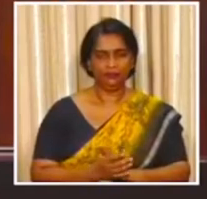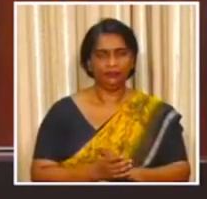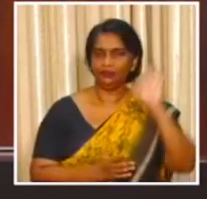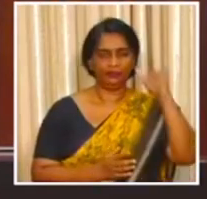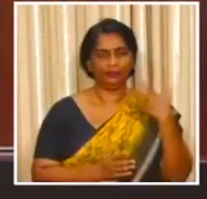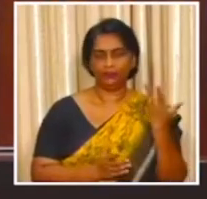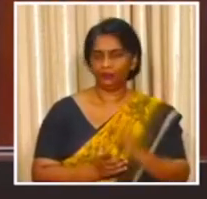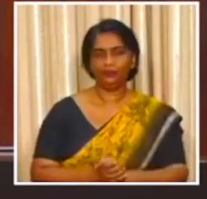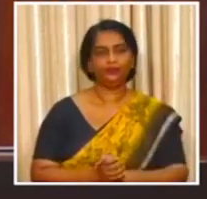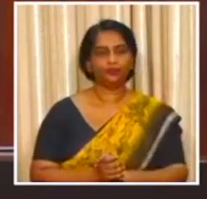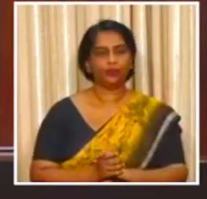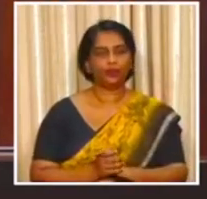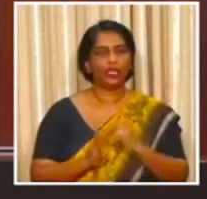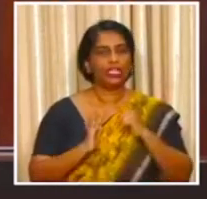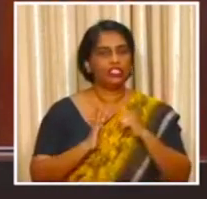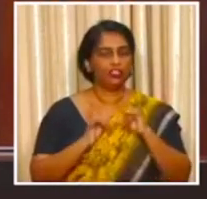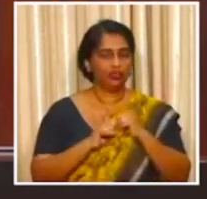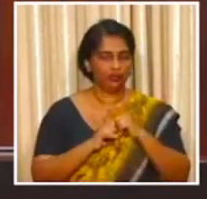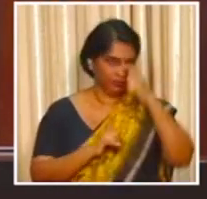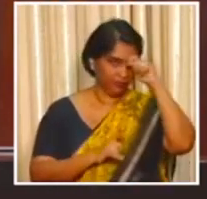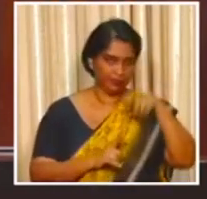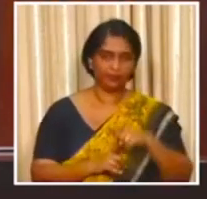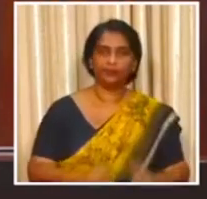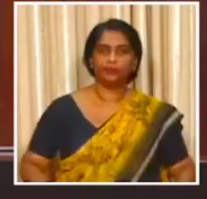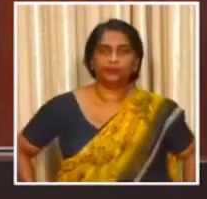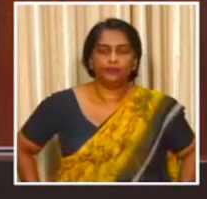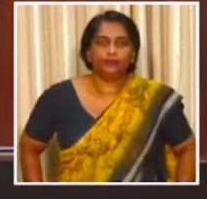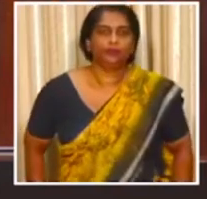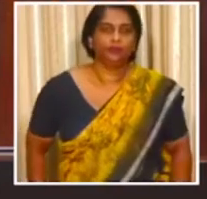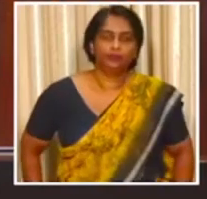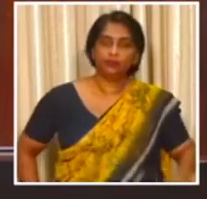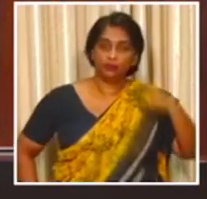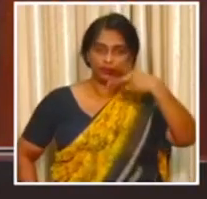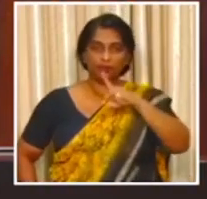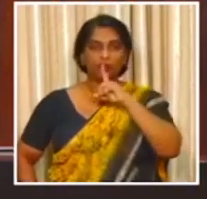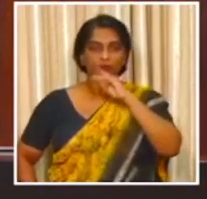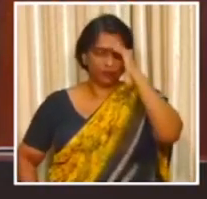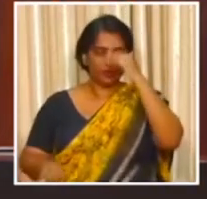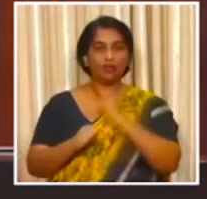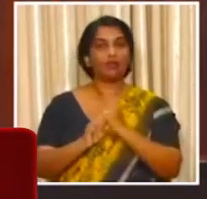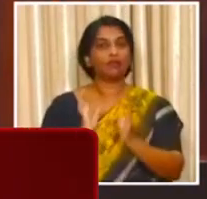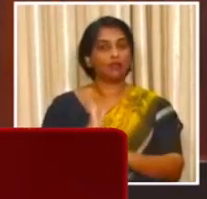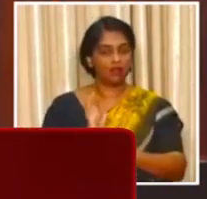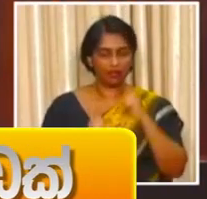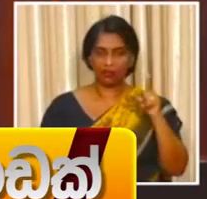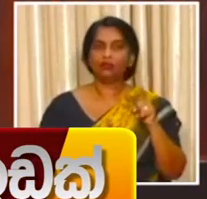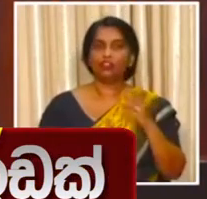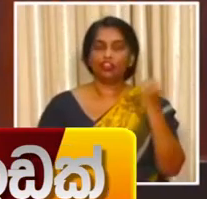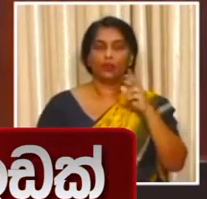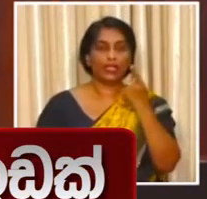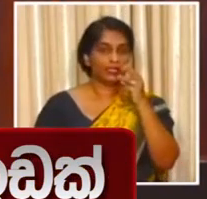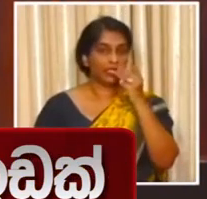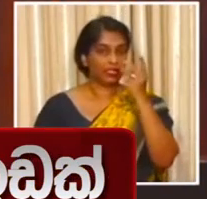පැමිණ නැත ගරු ඉසුරු දොඩංගොඩ මහත්තයා ගරු නියෝජ්‍ය කතානායකතුමනි ගාල්ල උලුවිට්කේ වැවේවත්ත අංක